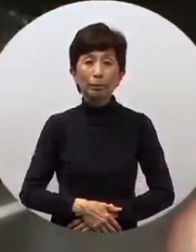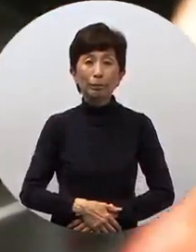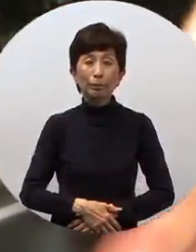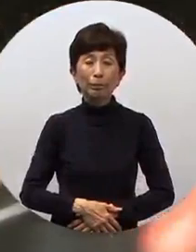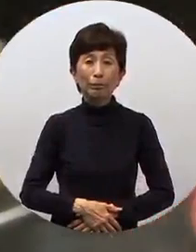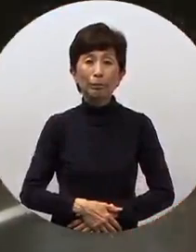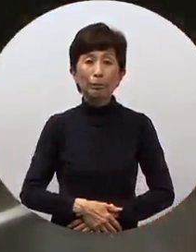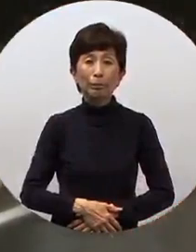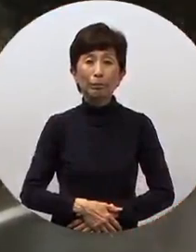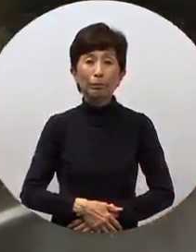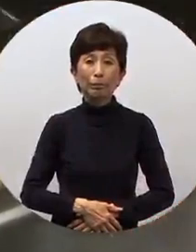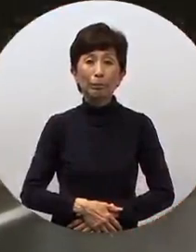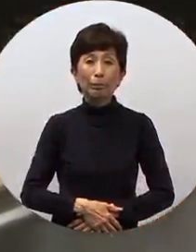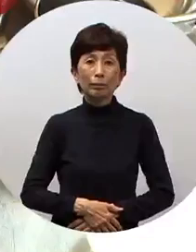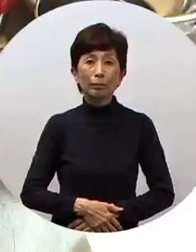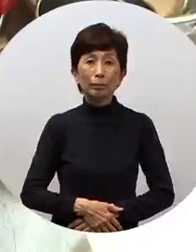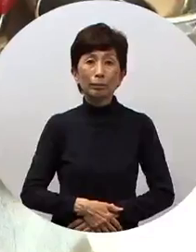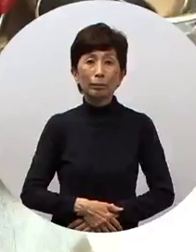い、